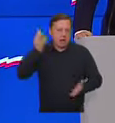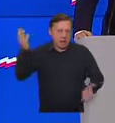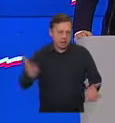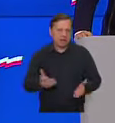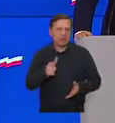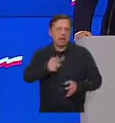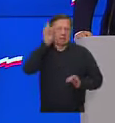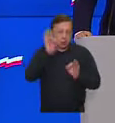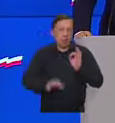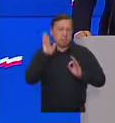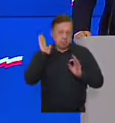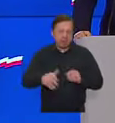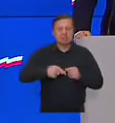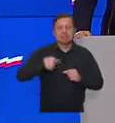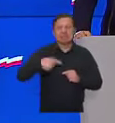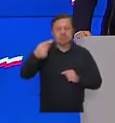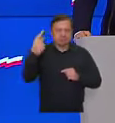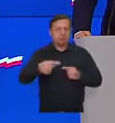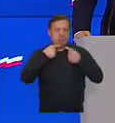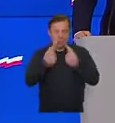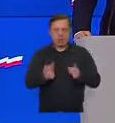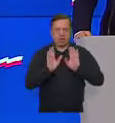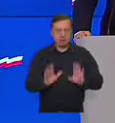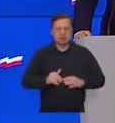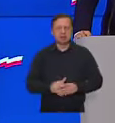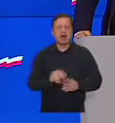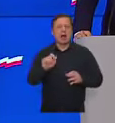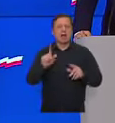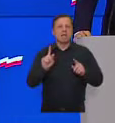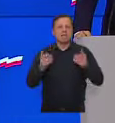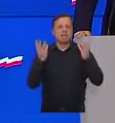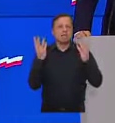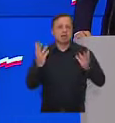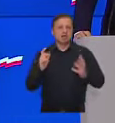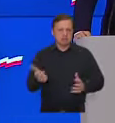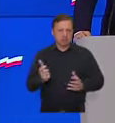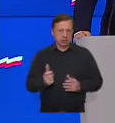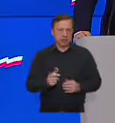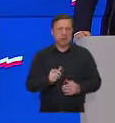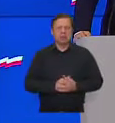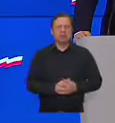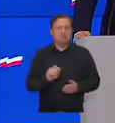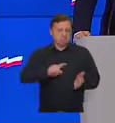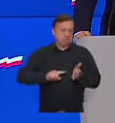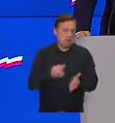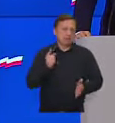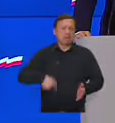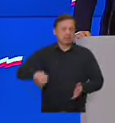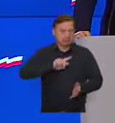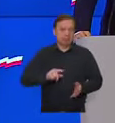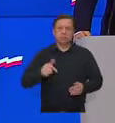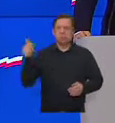bardziej szczegółowo mówić w kolejnych dniach. Jednak bardzo ważne jest to, żeby w sposób bezprecedensowy